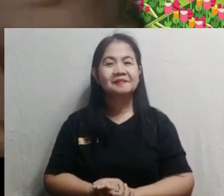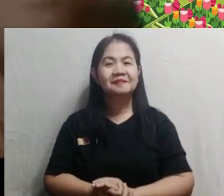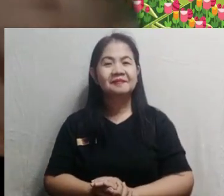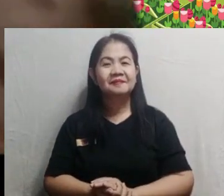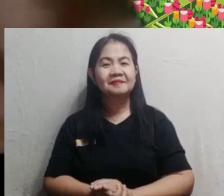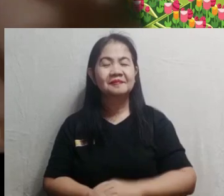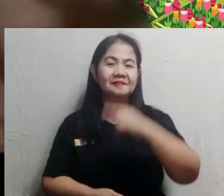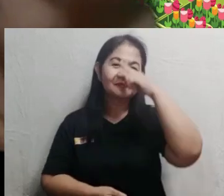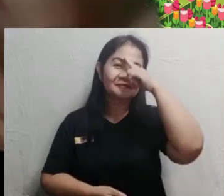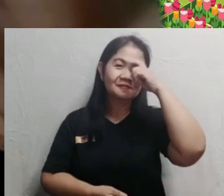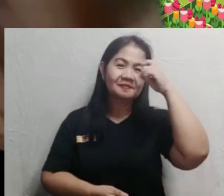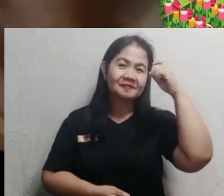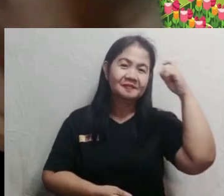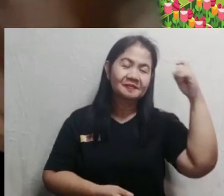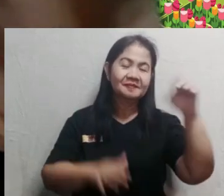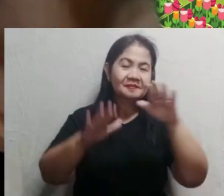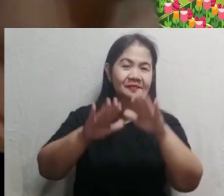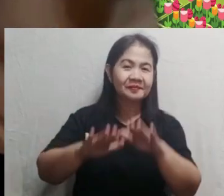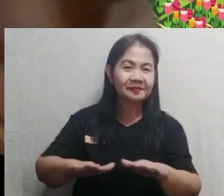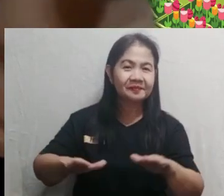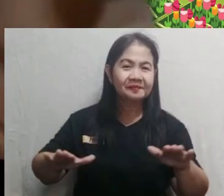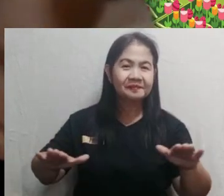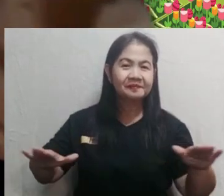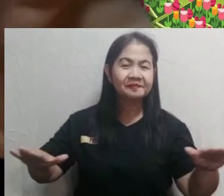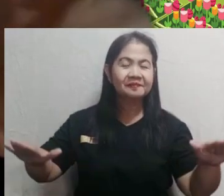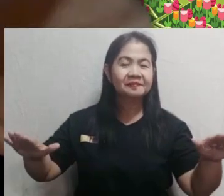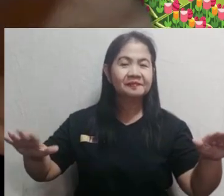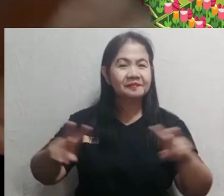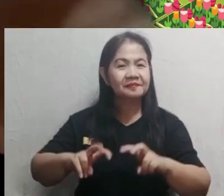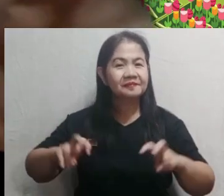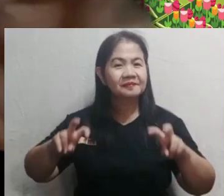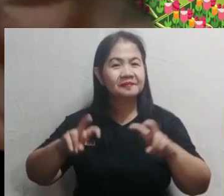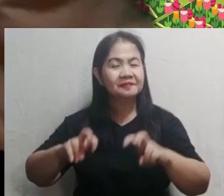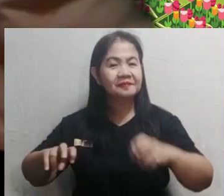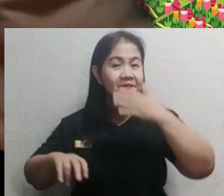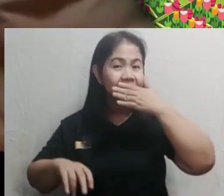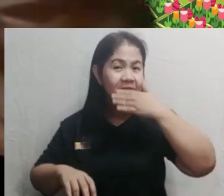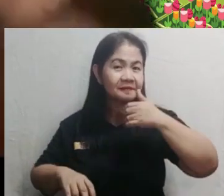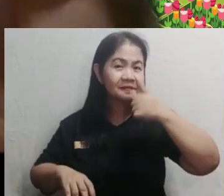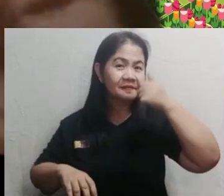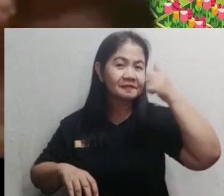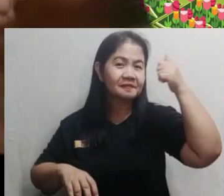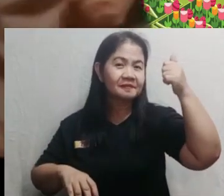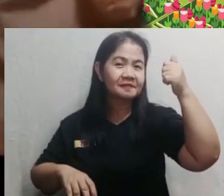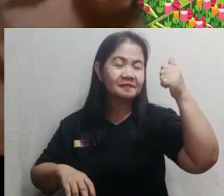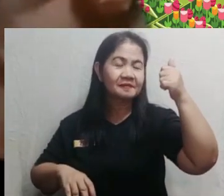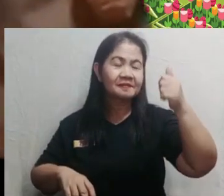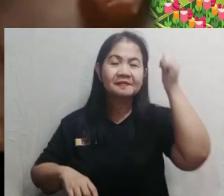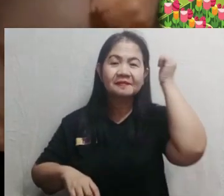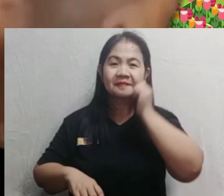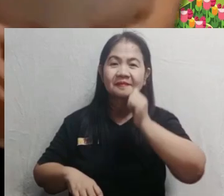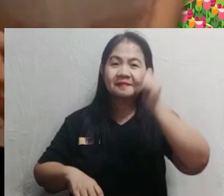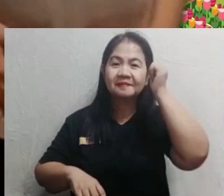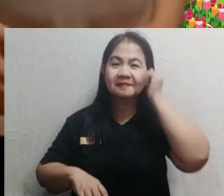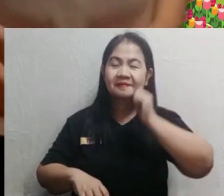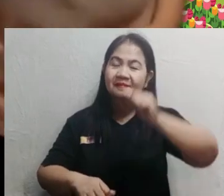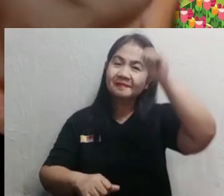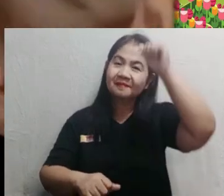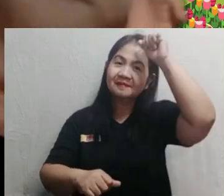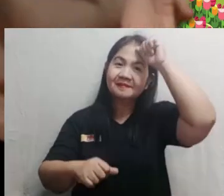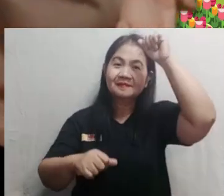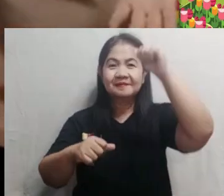karunungan. Pagkat ang batang nagsusuri ay mahusay, parati natin